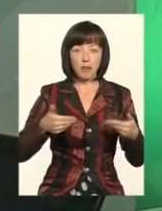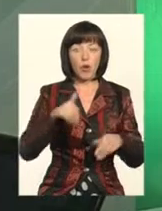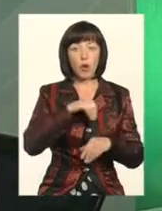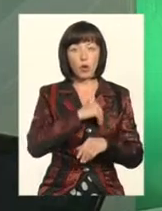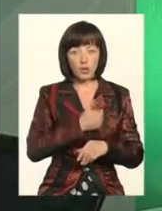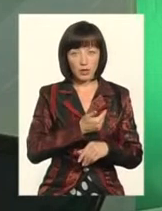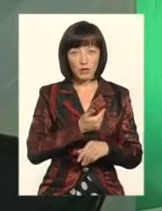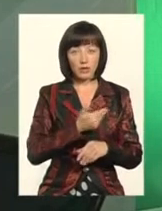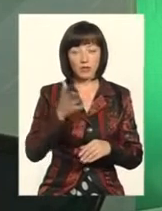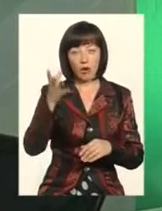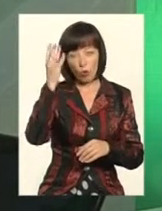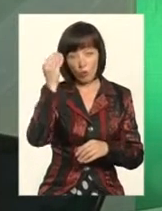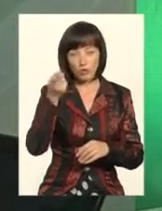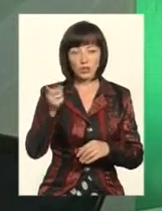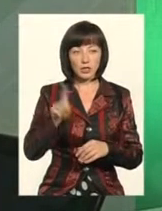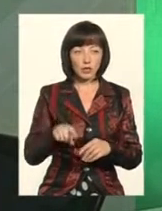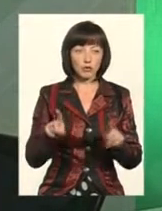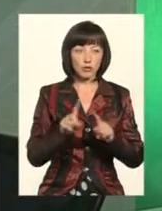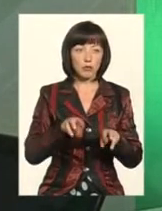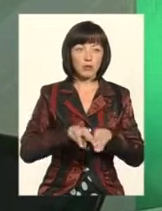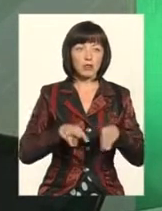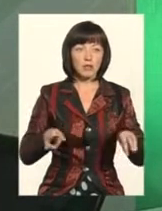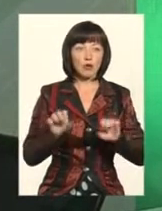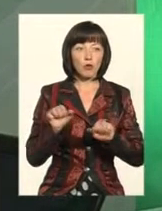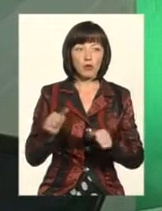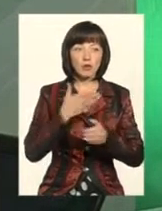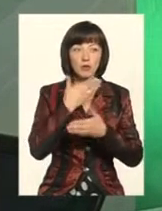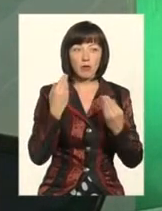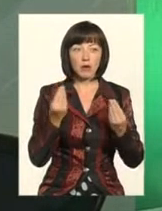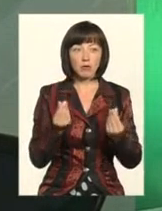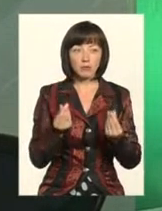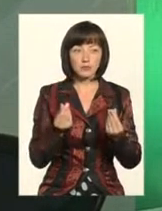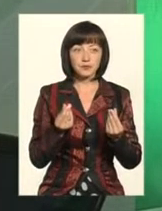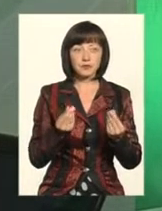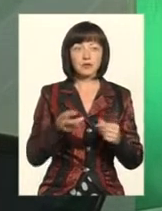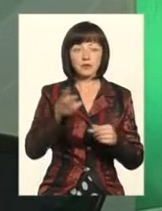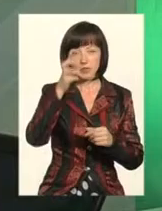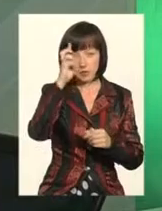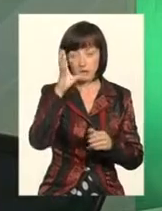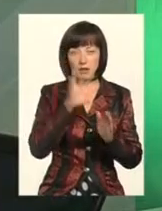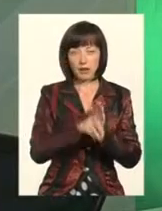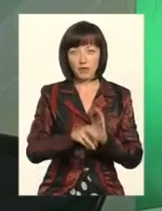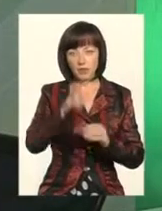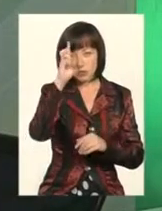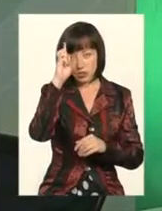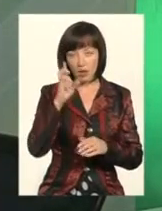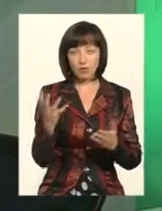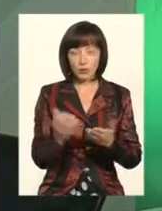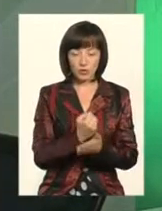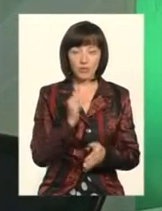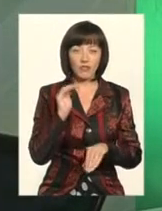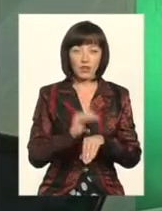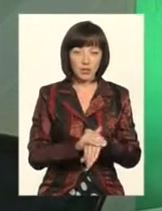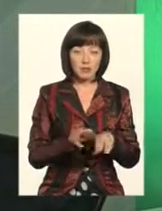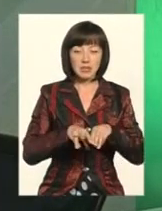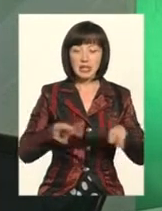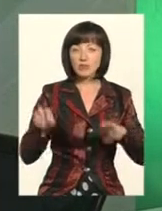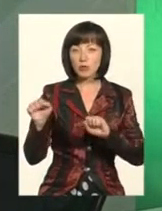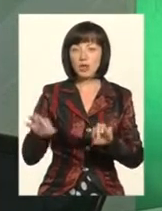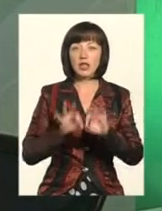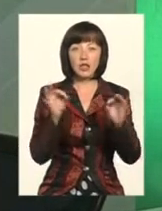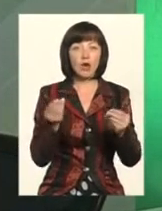хотіли, враховуючи те, що Міністерство оборони не має коштів. По суті, держава в державі. Держава в державі. Місто в місті, так? Фактично, Міністерство оборони